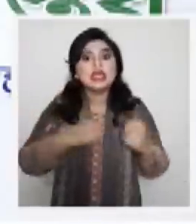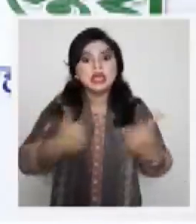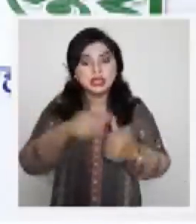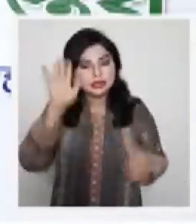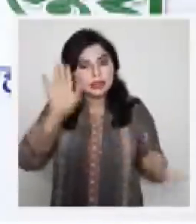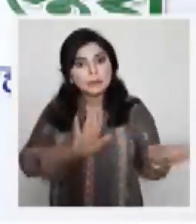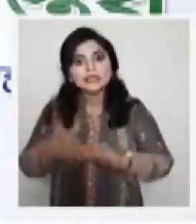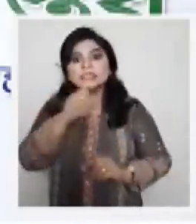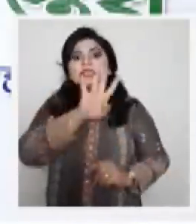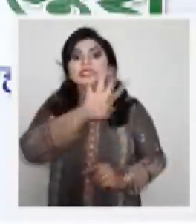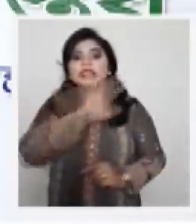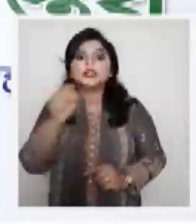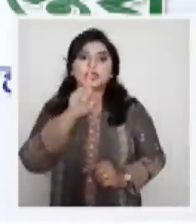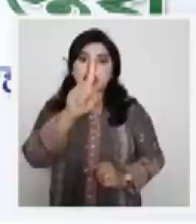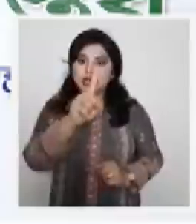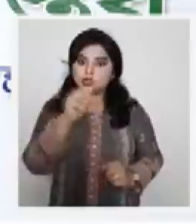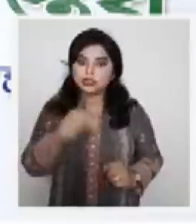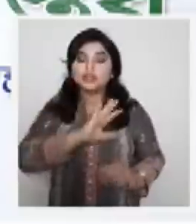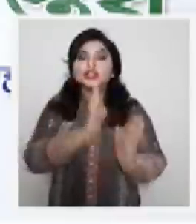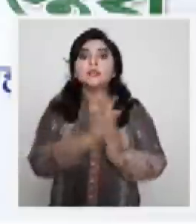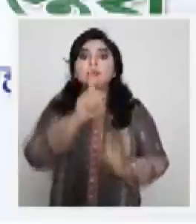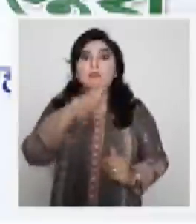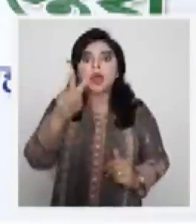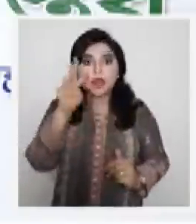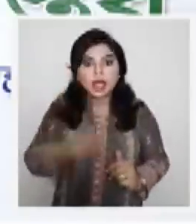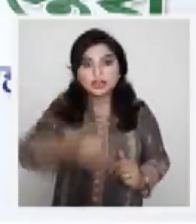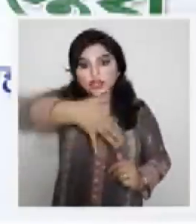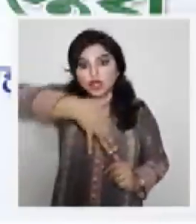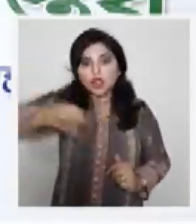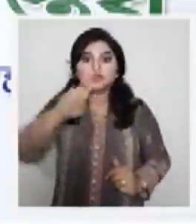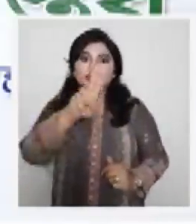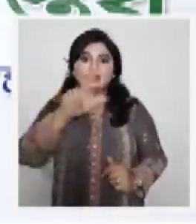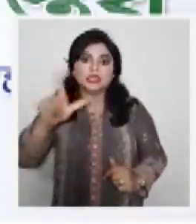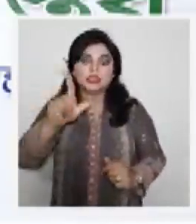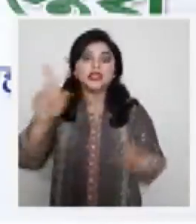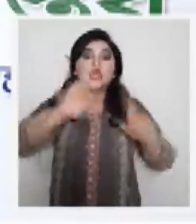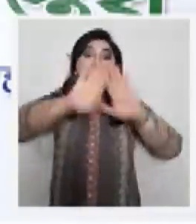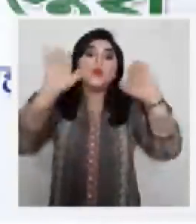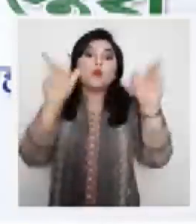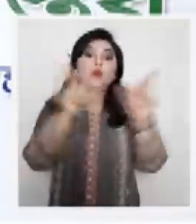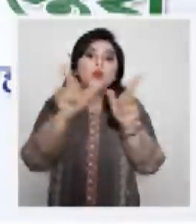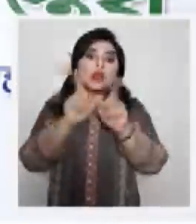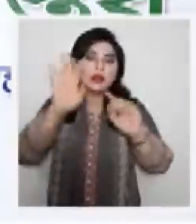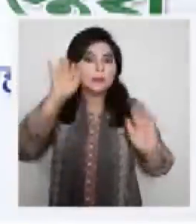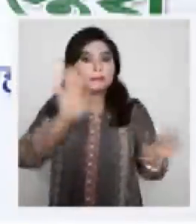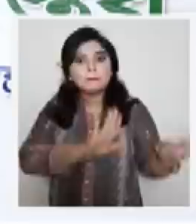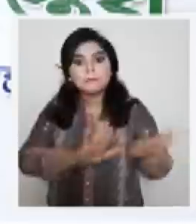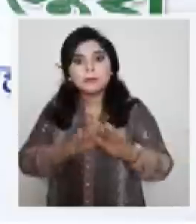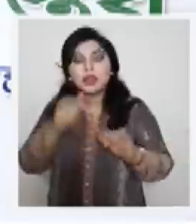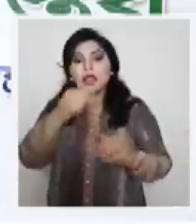4,71,392 জন। 24 ঘন্টায় মৃত্যুবরণ করেছেন দক্ষিণ পূর্ব এশিয়া 401 জন, এ পর্যন্ত 12,927